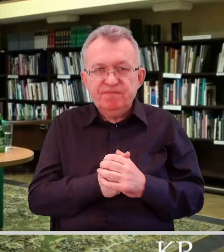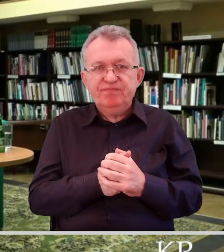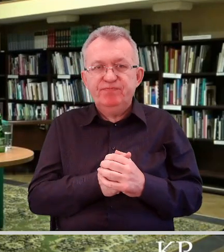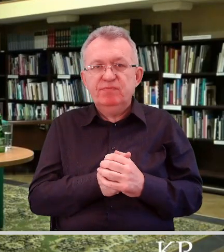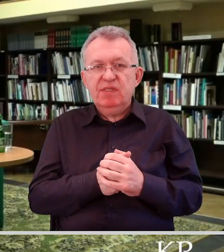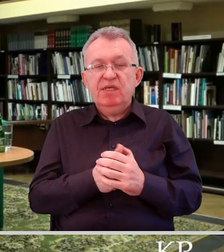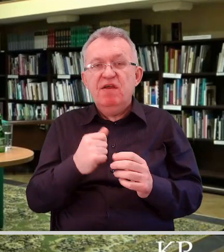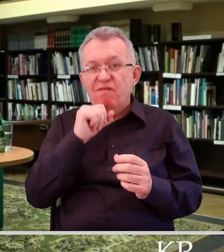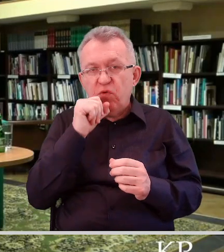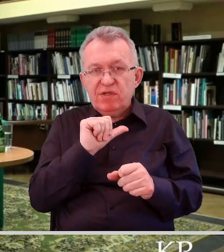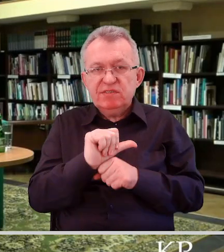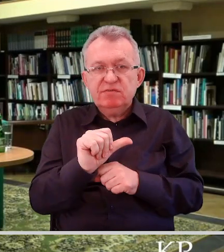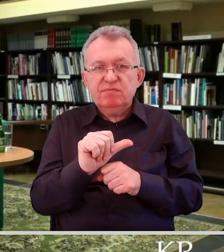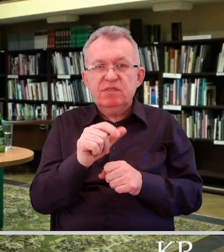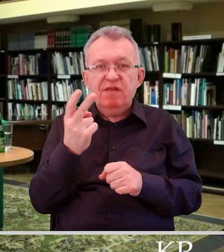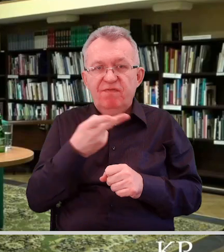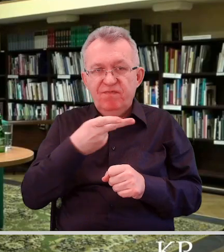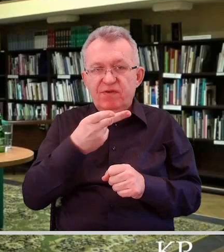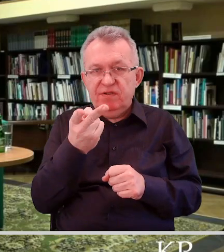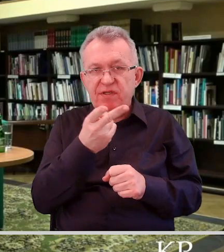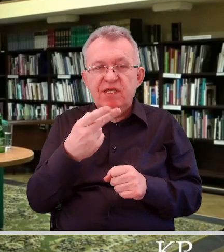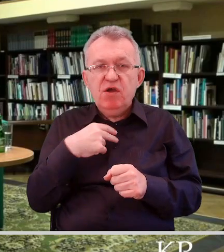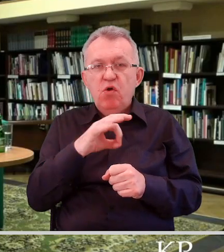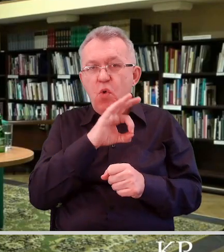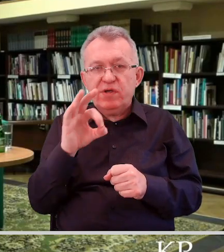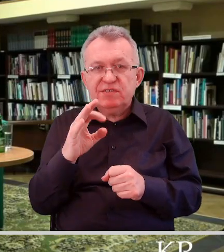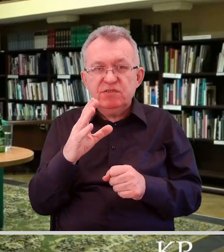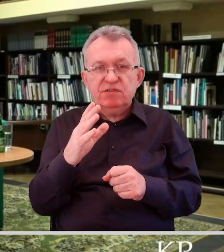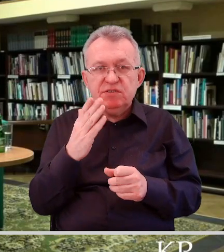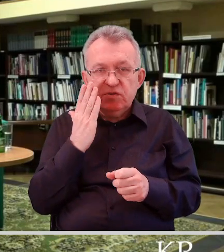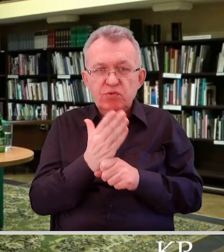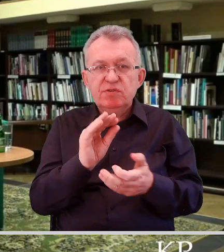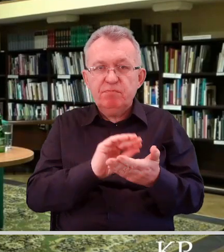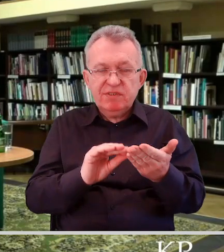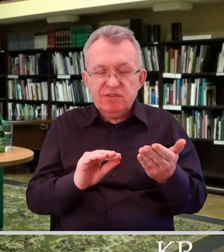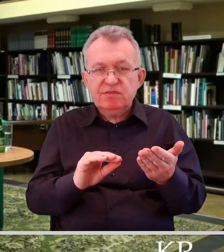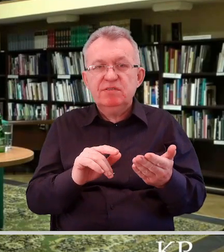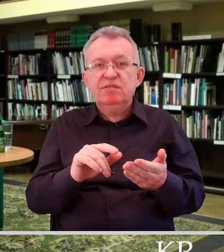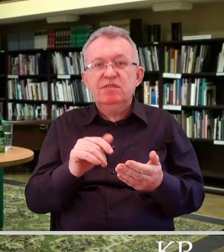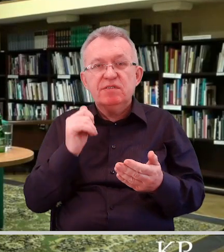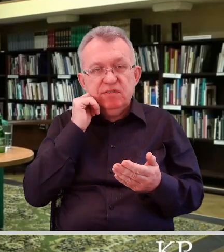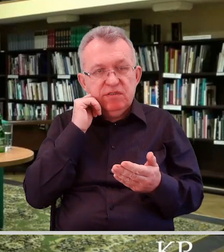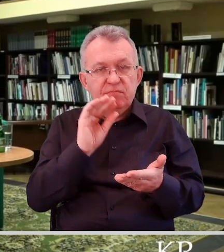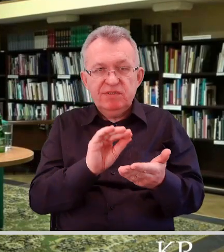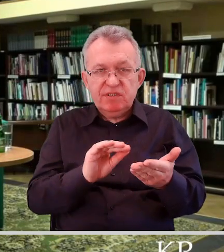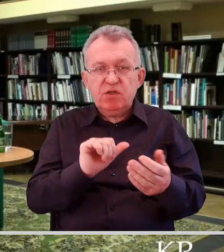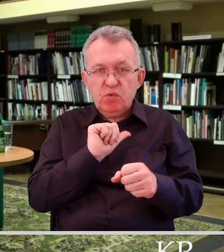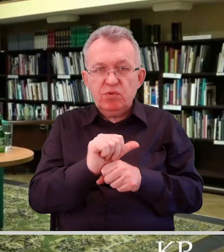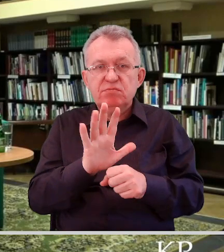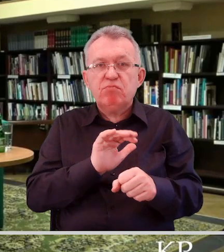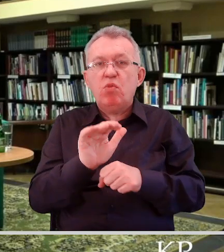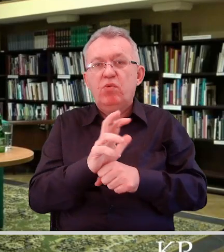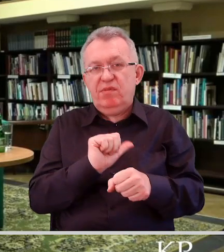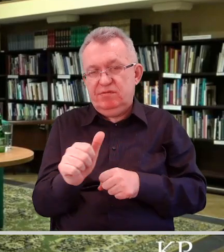ogóle, zadebiutowałyśmy obydwie w okresie, kiedy już pisarz, pisarka, a zwłaszcza pisarka stała się